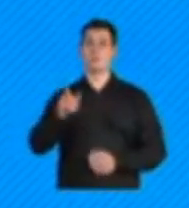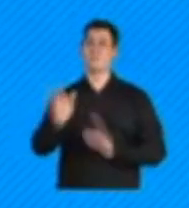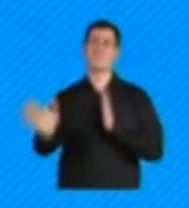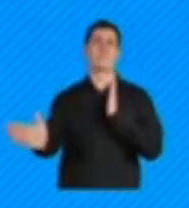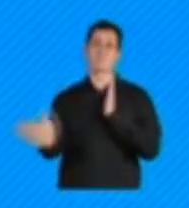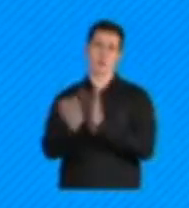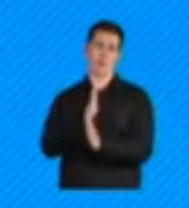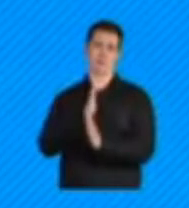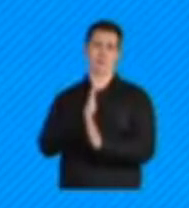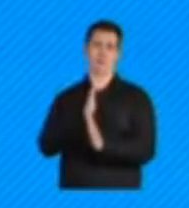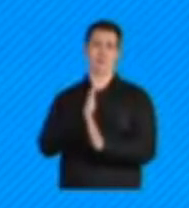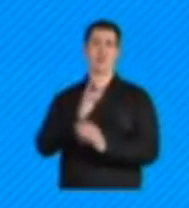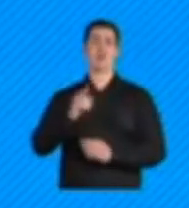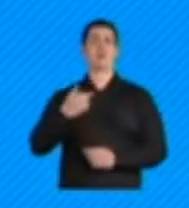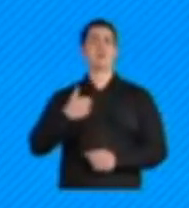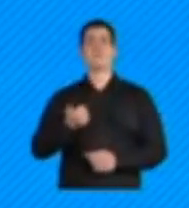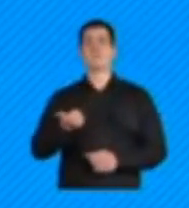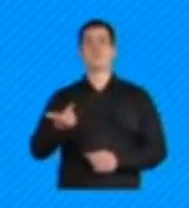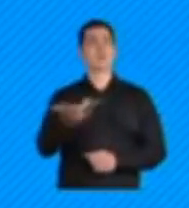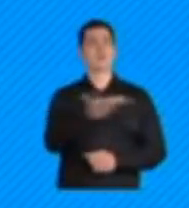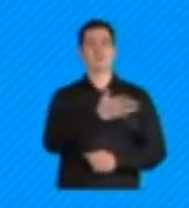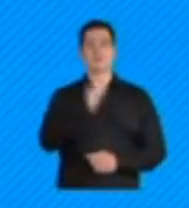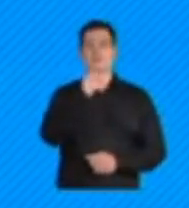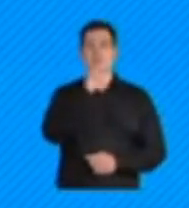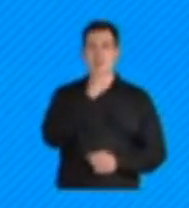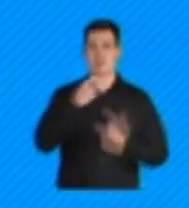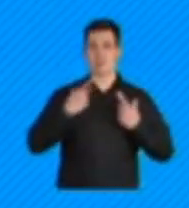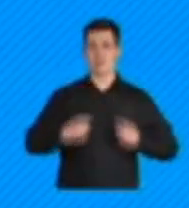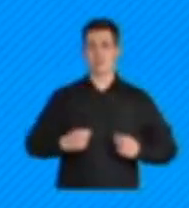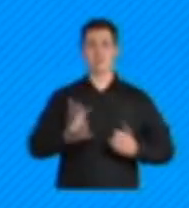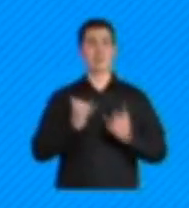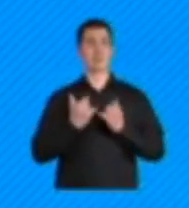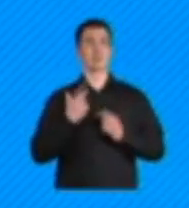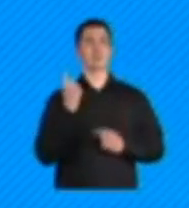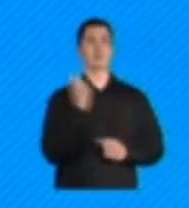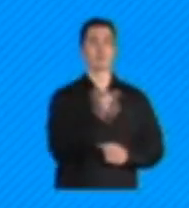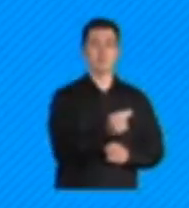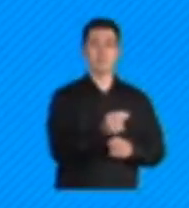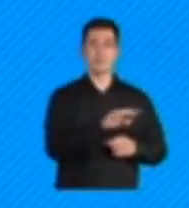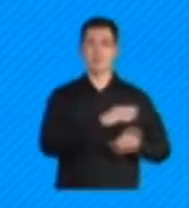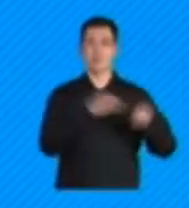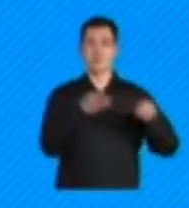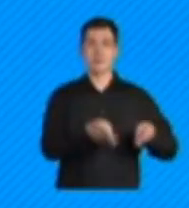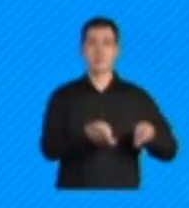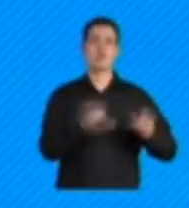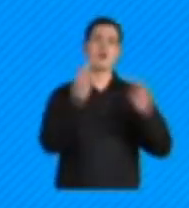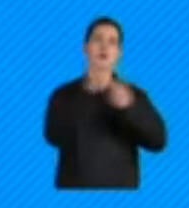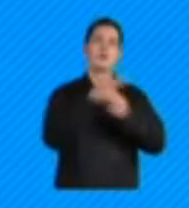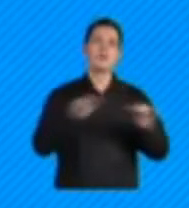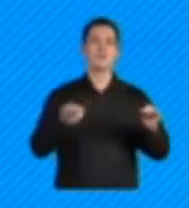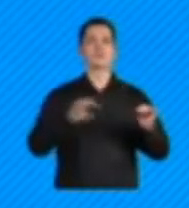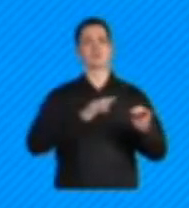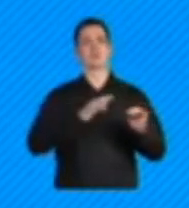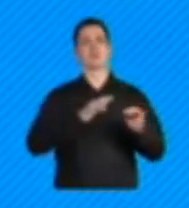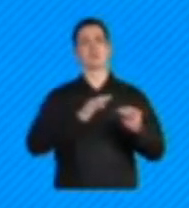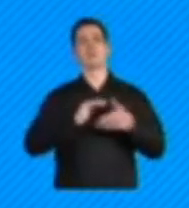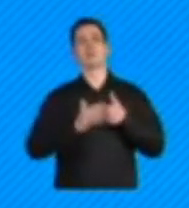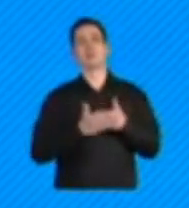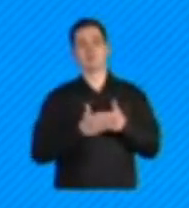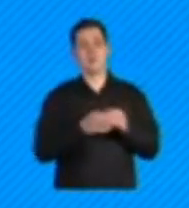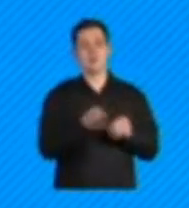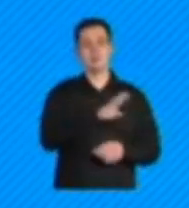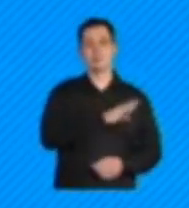prosto, że wielu ze starszych ludzi, którzy pójdą na te cmentarze odwiedzić grób swojego